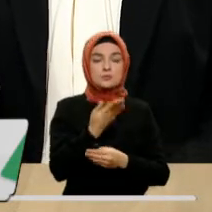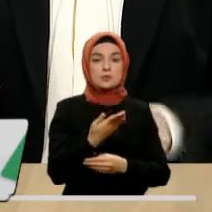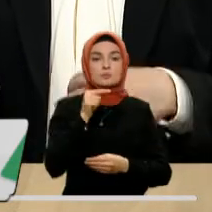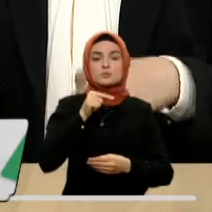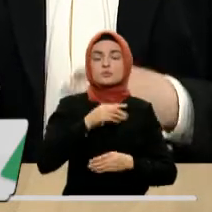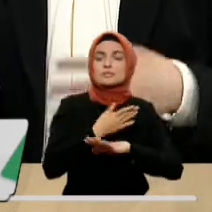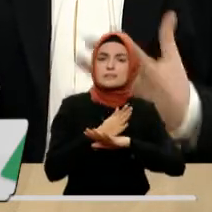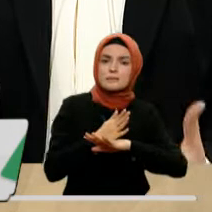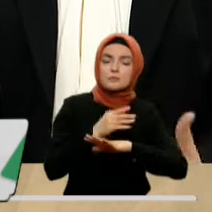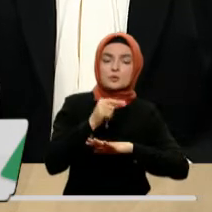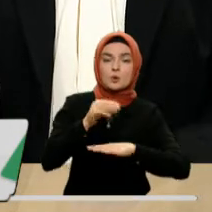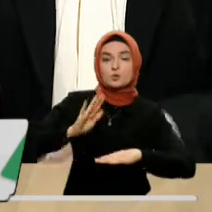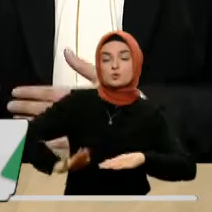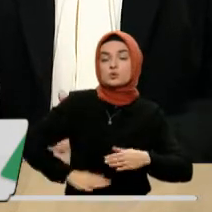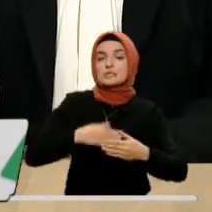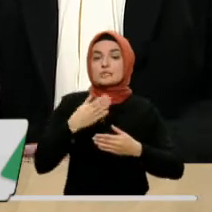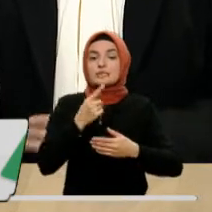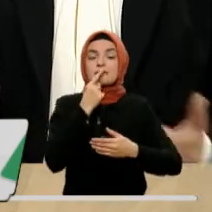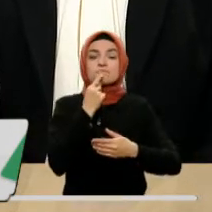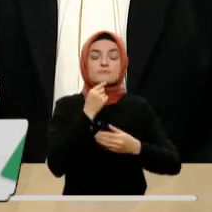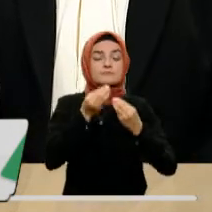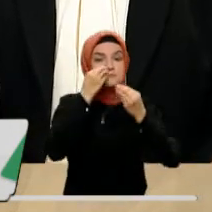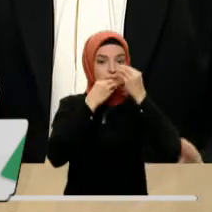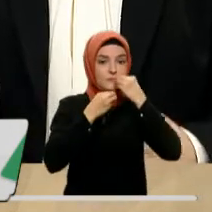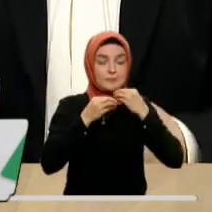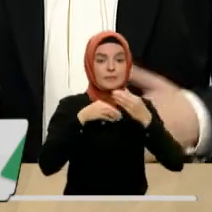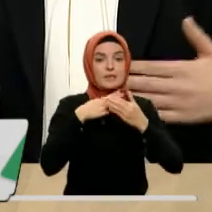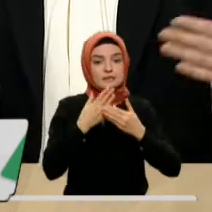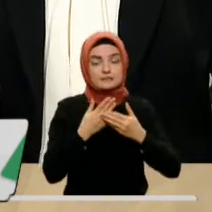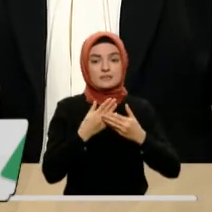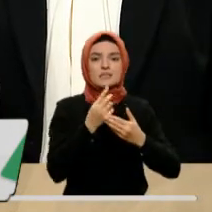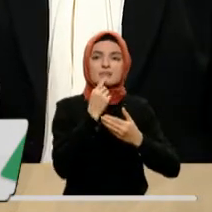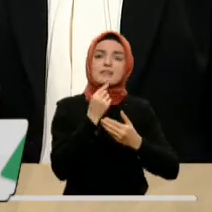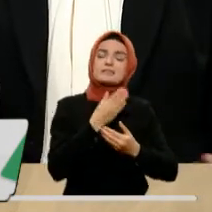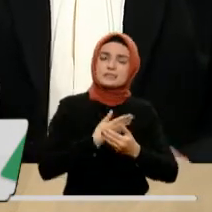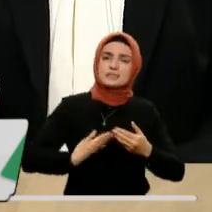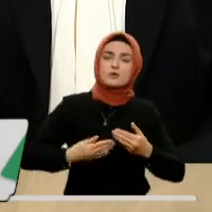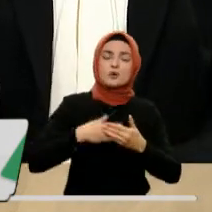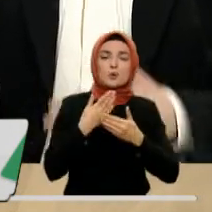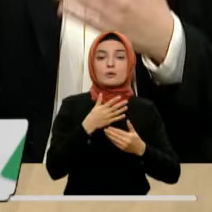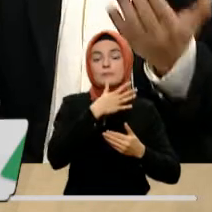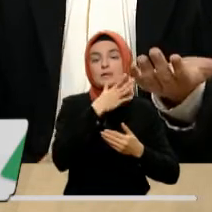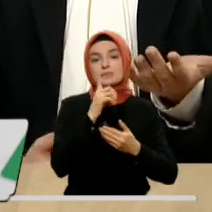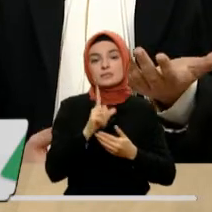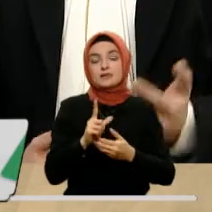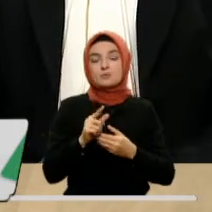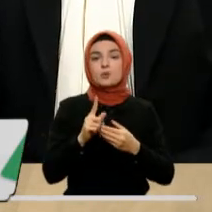çocuk diğer tatları aldığında zaten tatlı tadına çabuk adapte oluyor. Ama önce onları da bir bilsin. Sonra bu çocuk biraz büyüyecek.